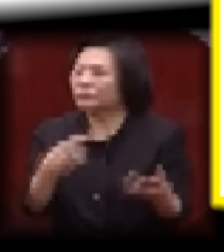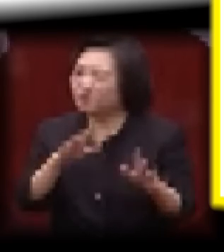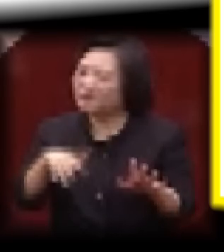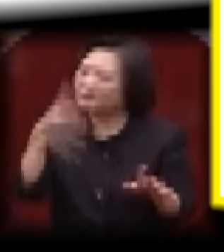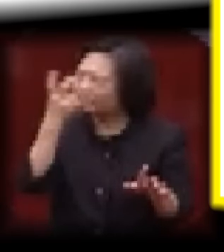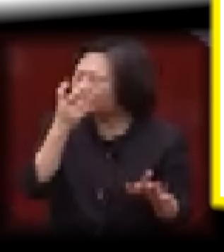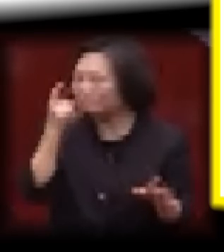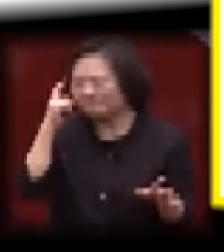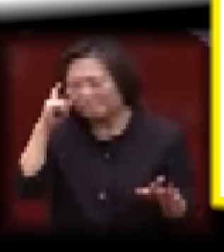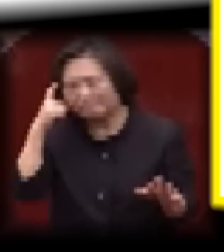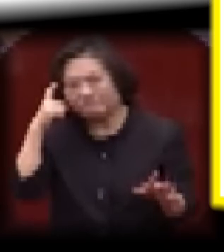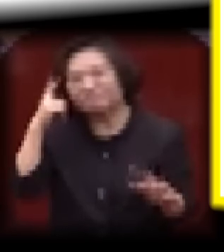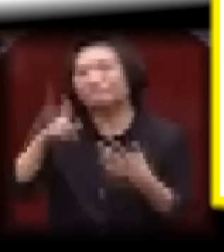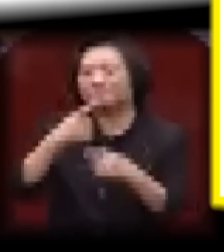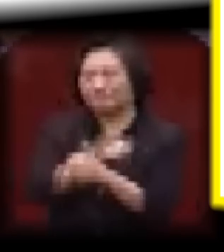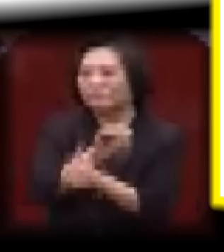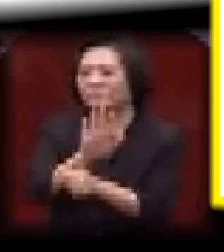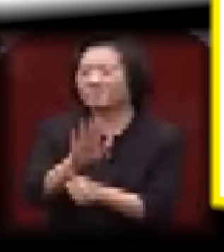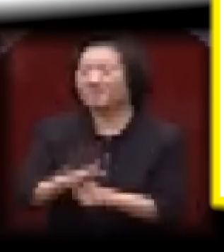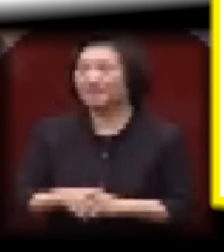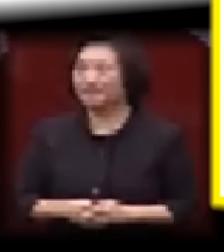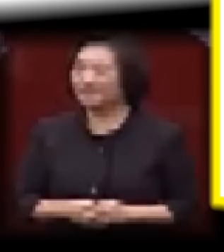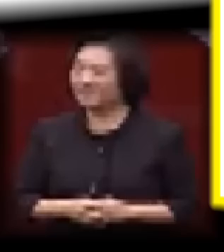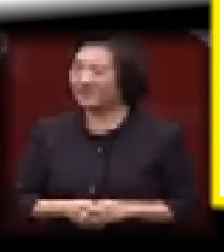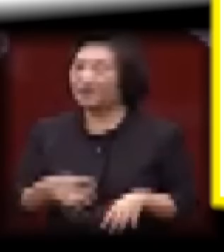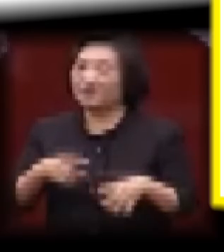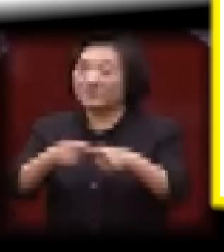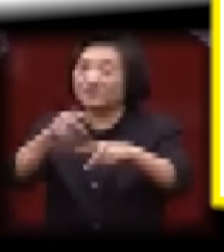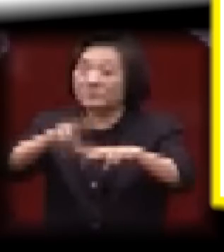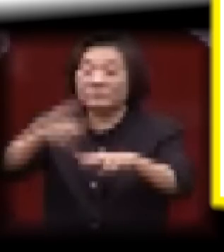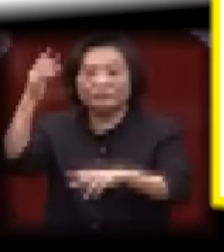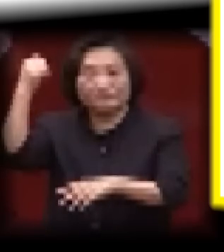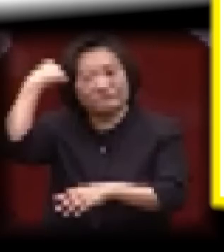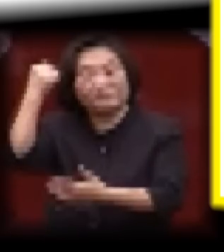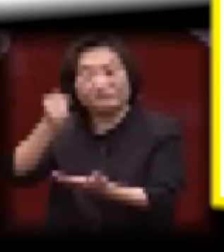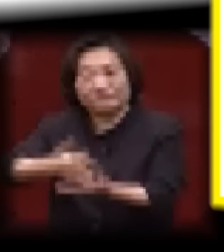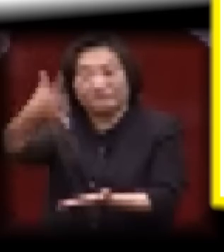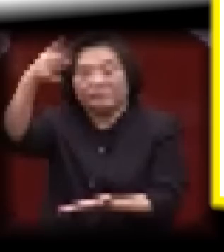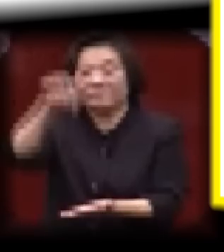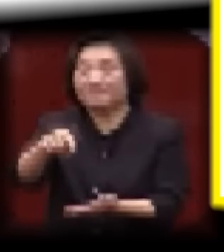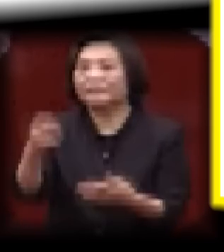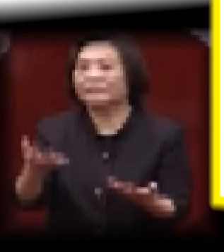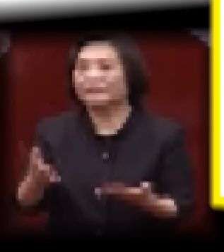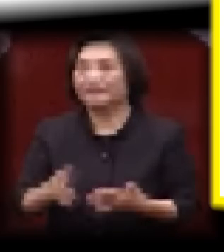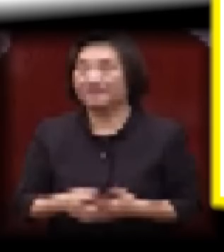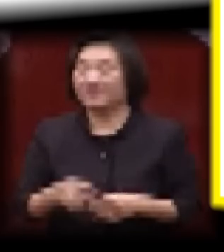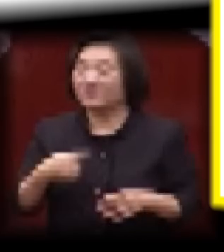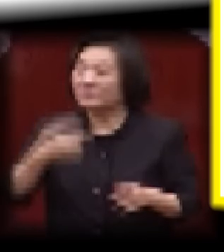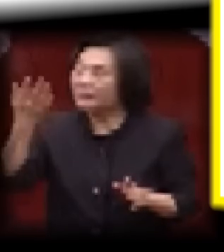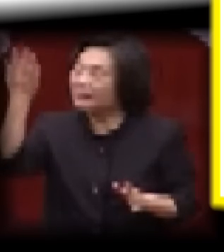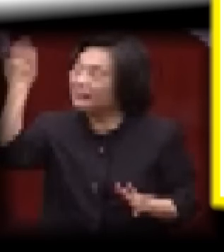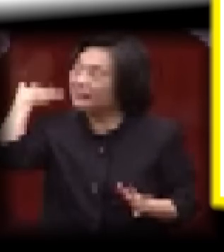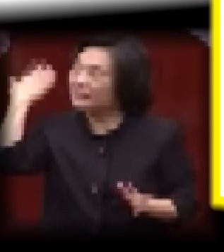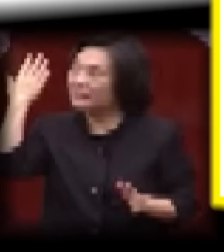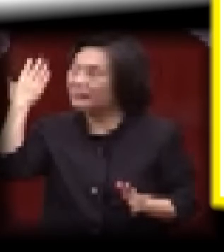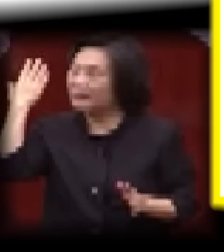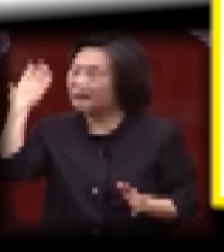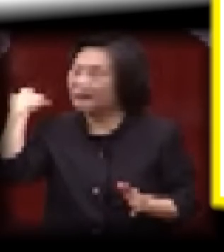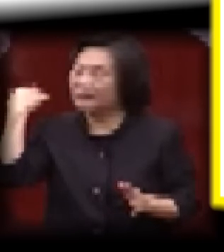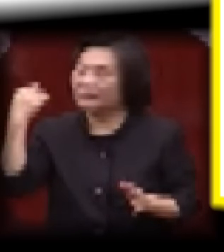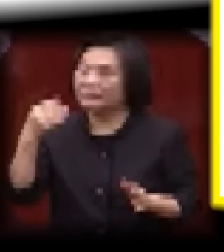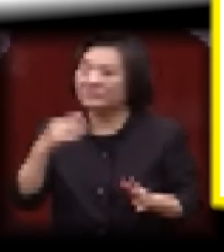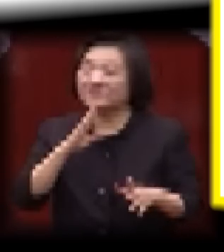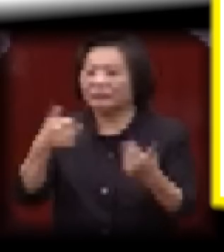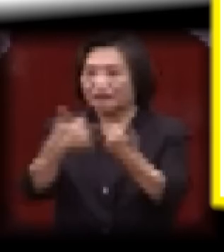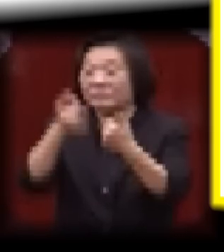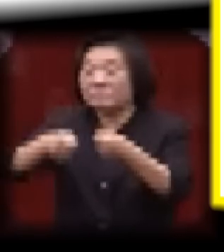下。那主要是公宅在整个，我觉得我们当时在通过预算的